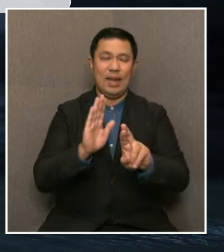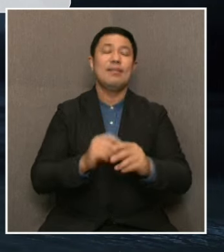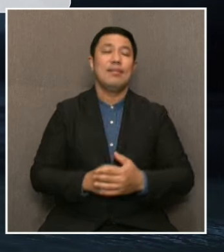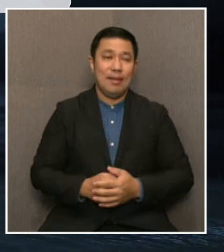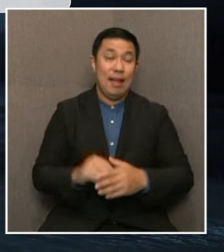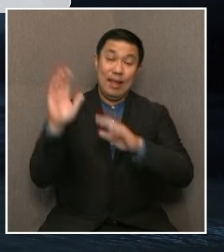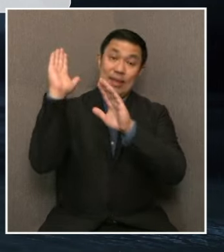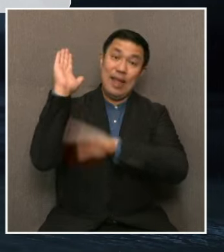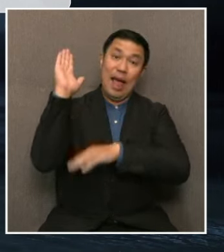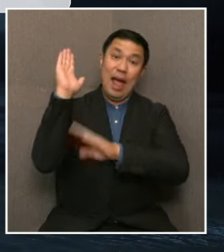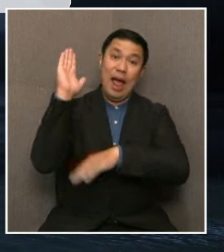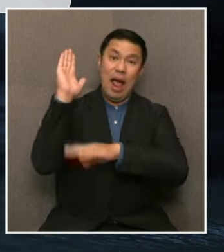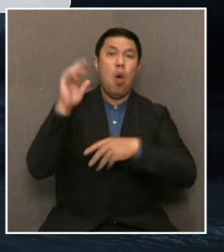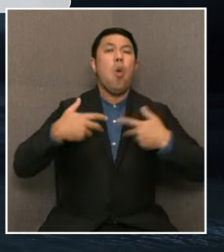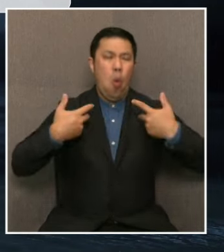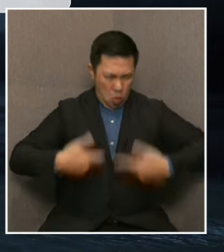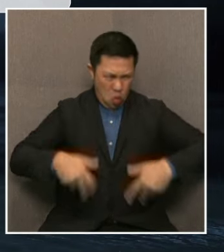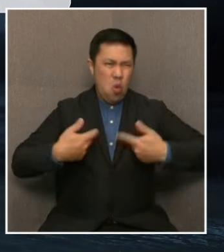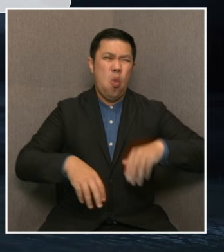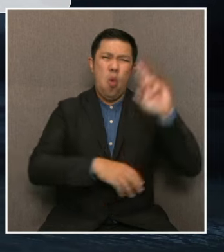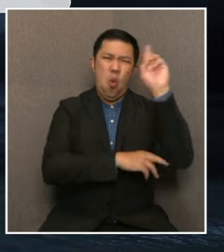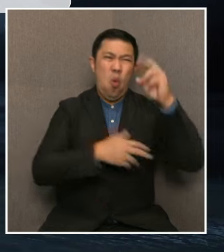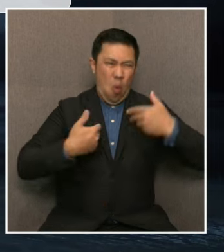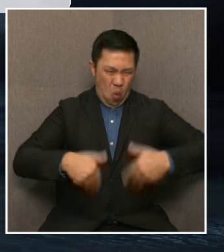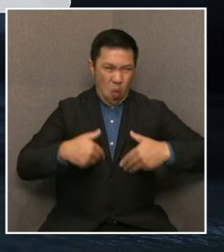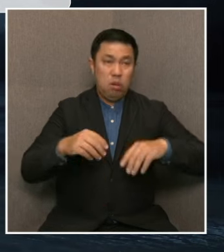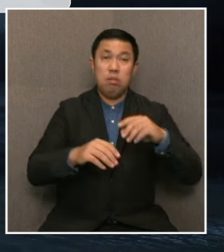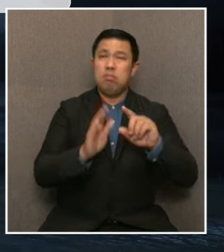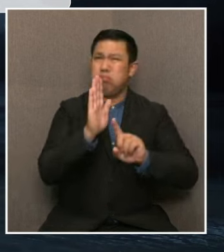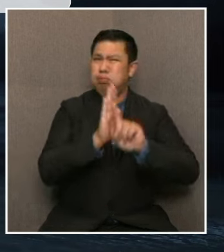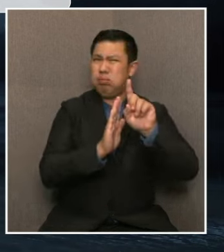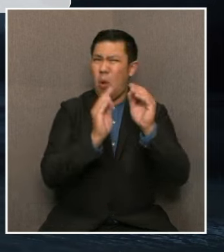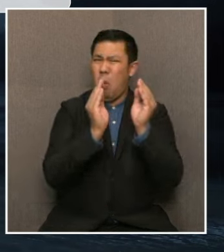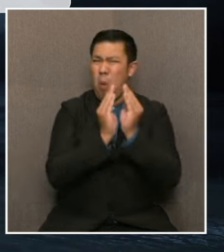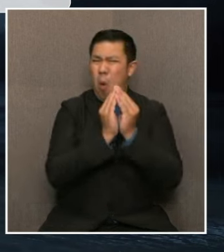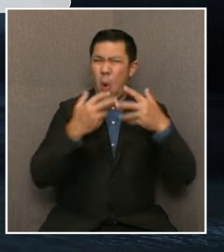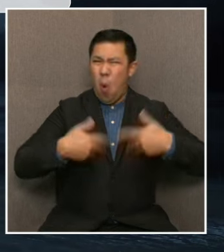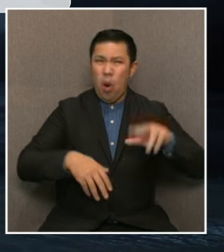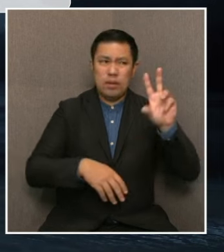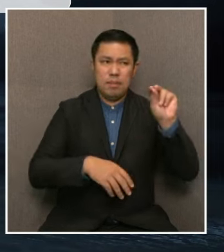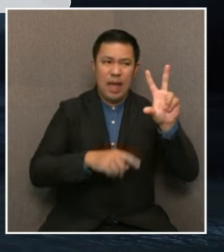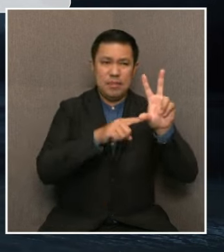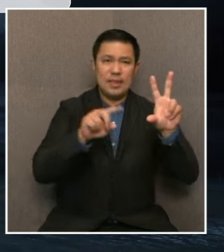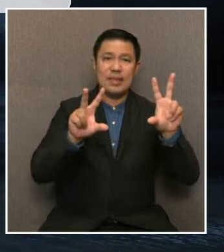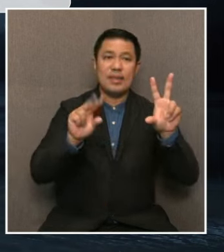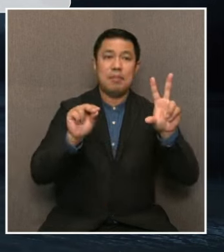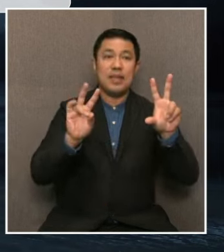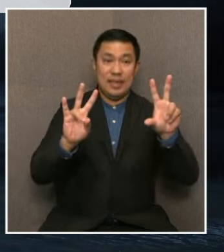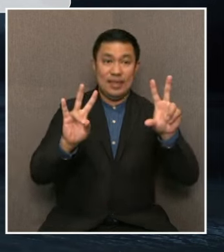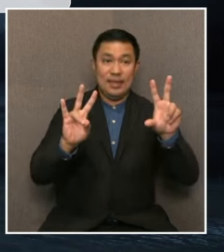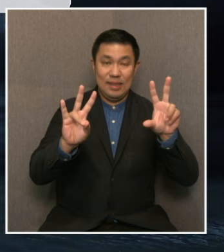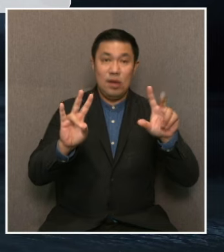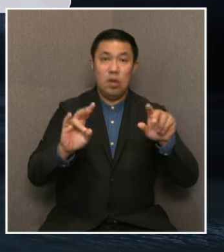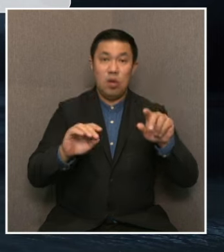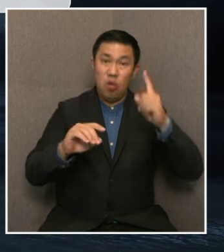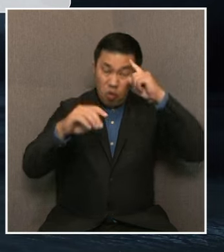นภาคใต้อากาศร้อนในตอนกลางวันอุณหภูมิสูงสุด 33-37 องศาเซลเซียสมีฝนร้